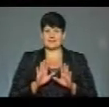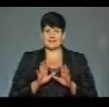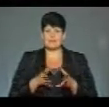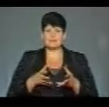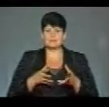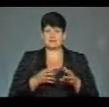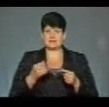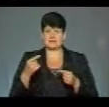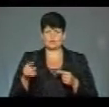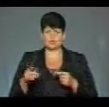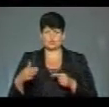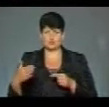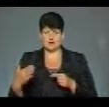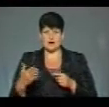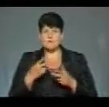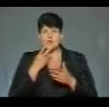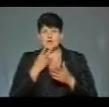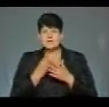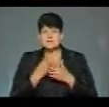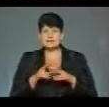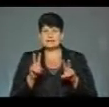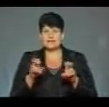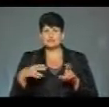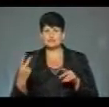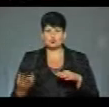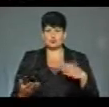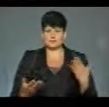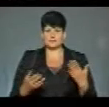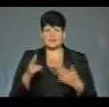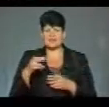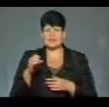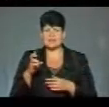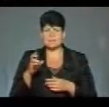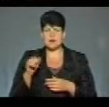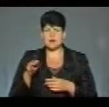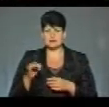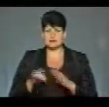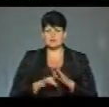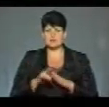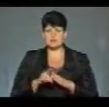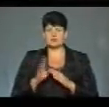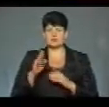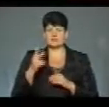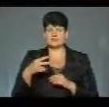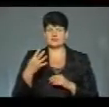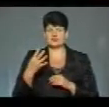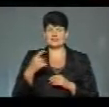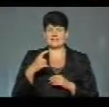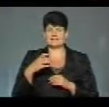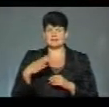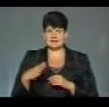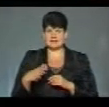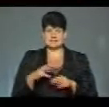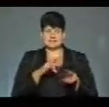переконати іншу сторону, а ціль дебатів розкрити тему з обох сторін. Дебати розпочинаються, триватимуть вони 24 хвилини. За часом дебатів